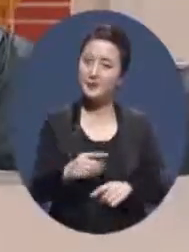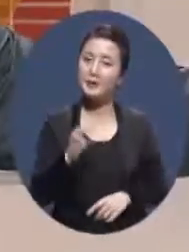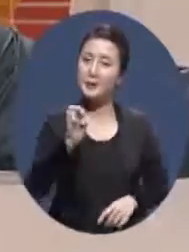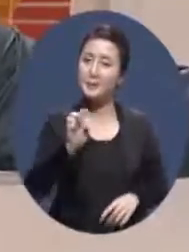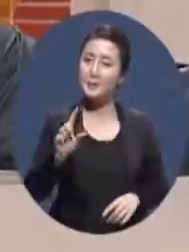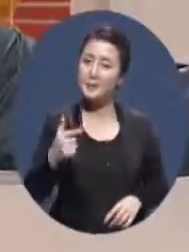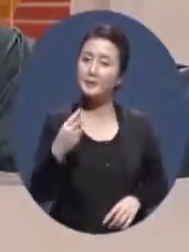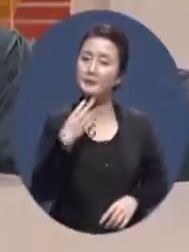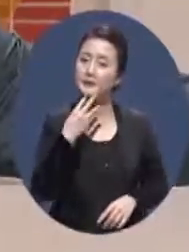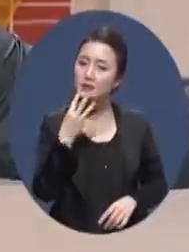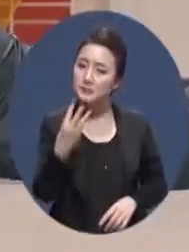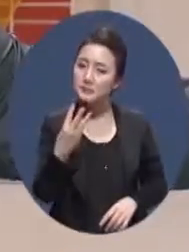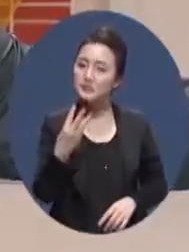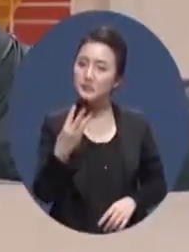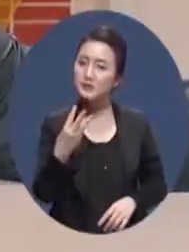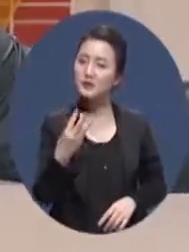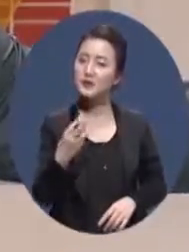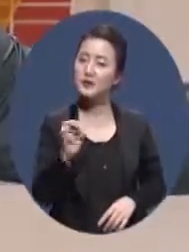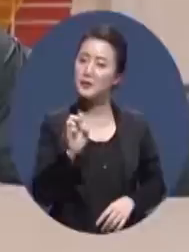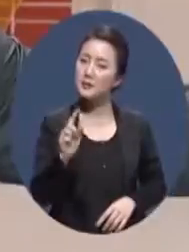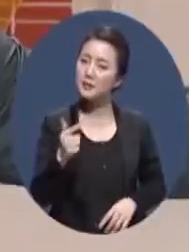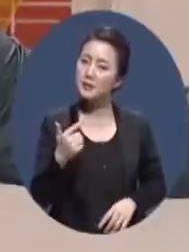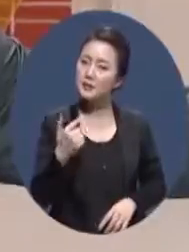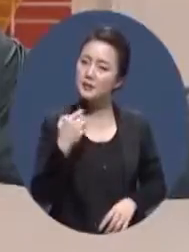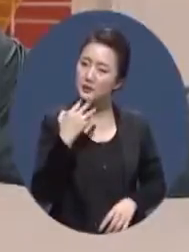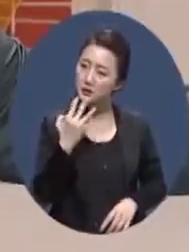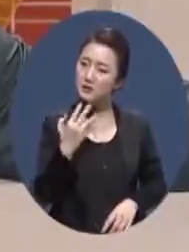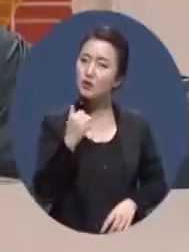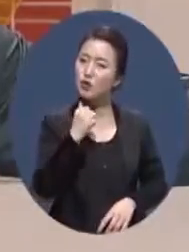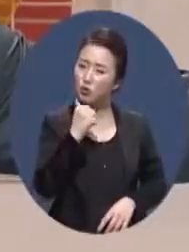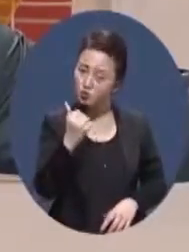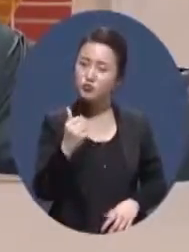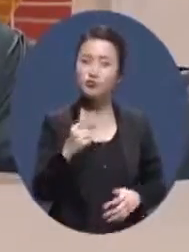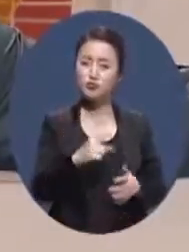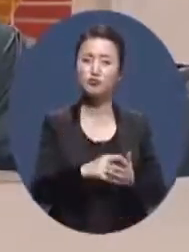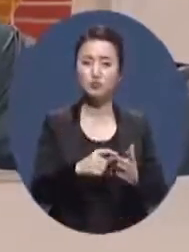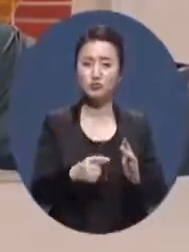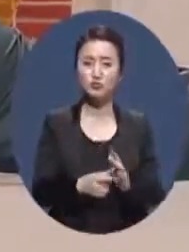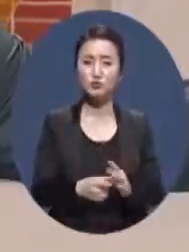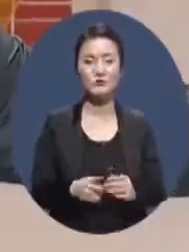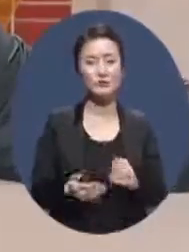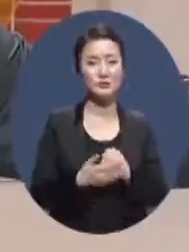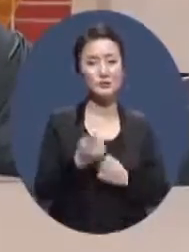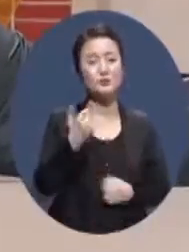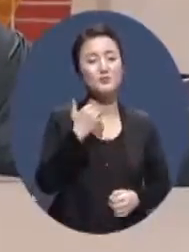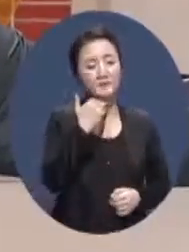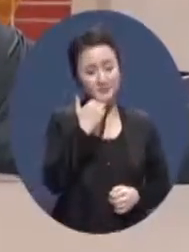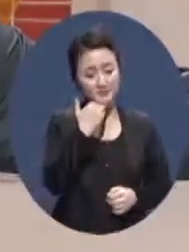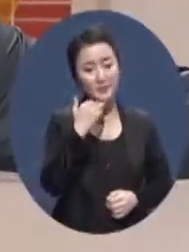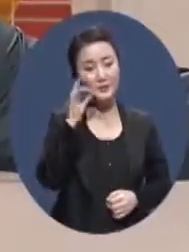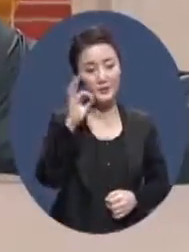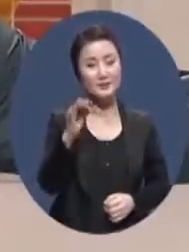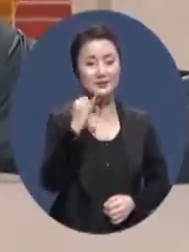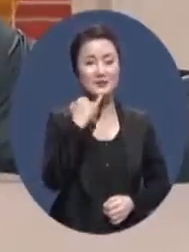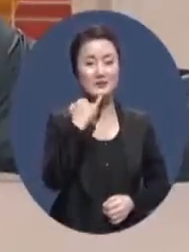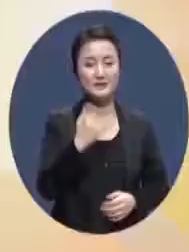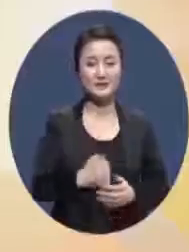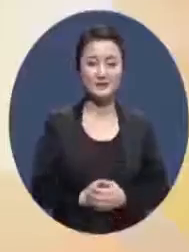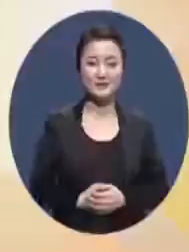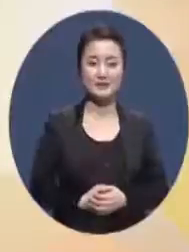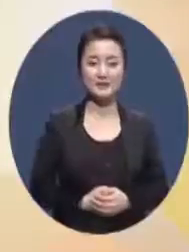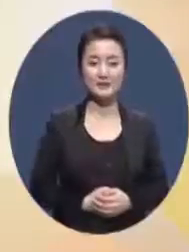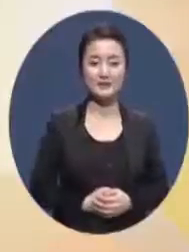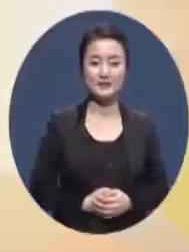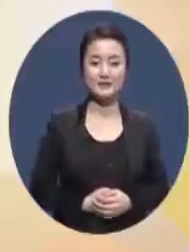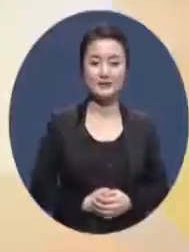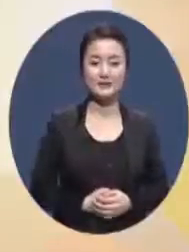근데 5세까지 가는 거면 발달이 좀 이렇게 지연이 돼 있는 상황이긴 합니다. 그래서 그런 게 아니라 좀 기다려보시고 발달상의 준비가 되어 있는지